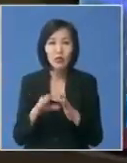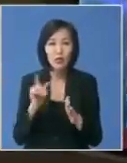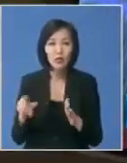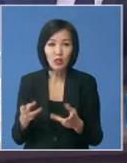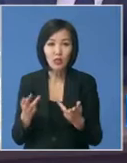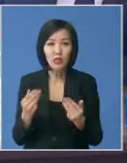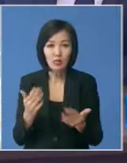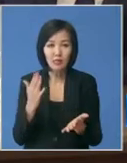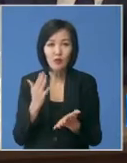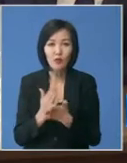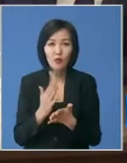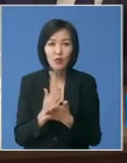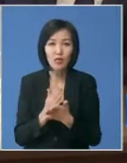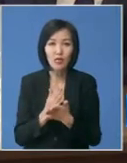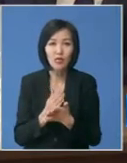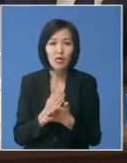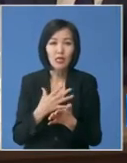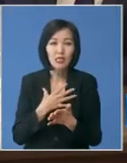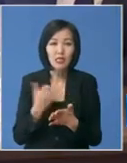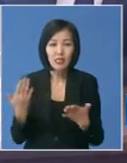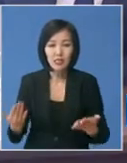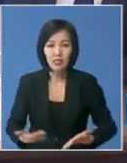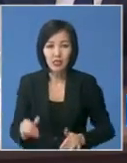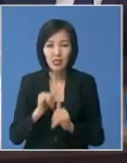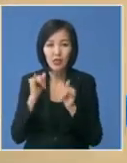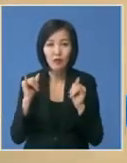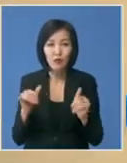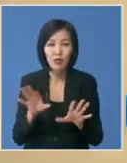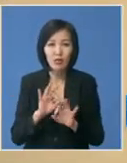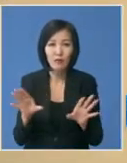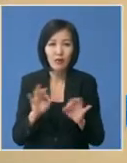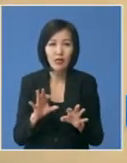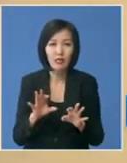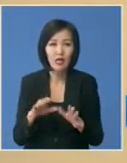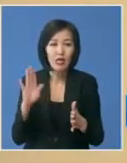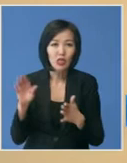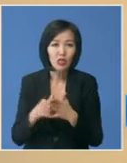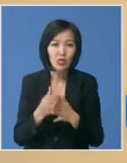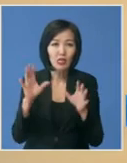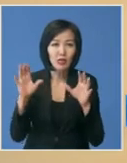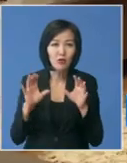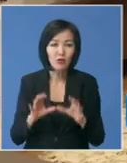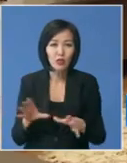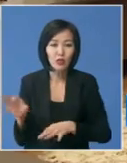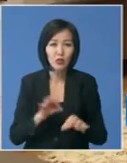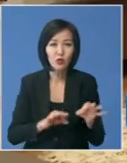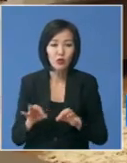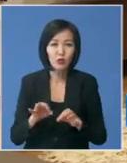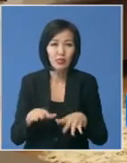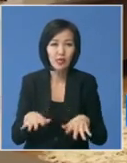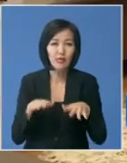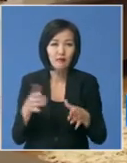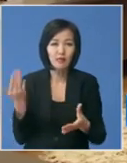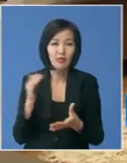өңірдің тыныс-тіршілігі даму қарқын туралы баяндап берді. Одан өзге жаңа салық кодексінің жобасы облыс активіне таныстырылып, артық кем тұстары